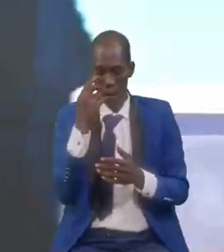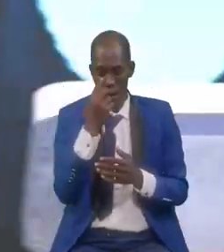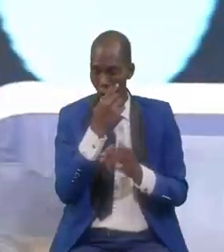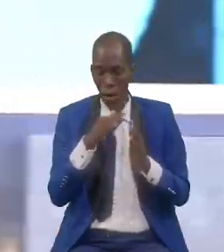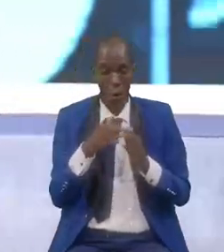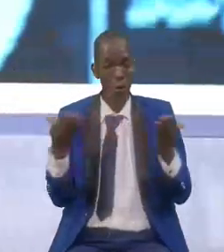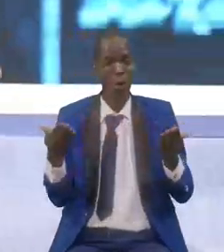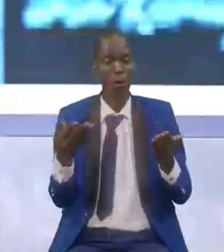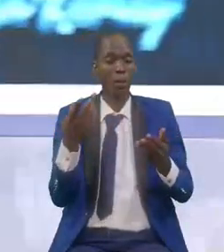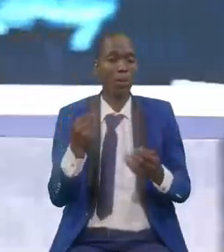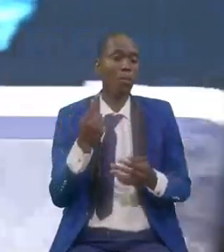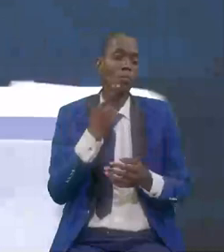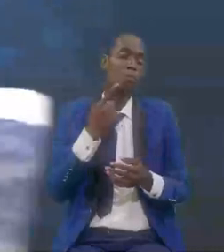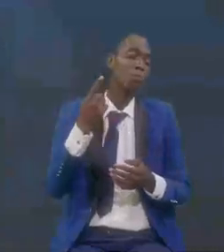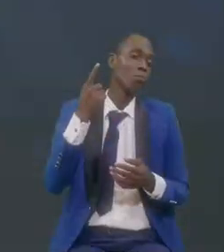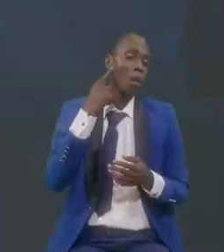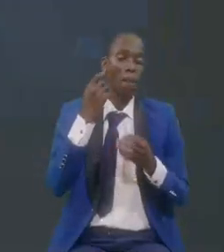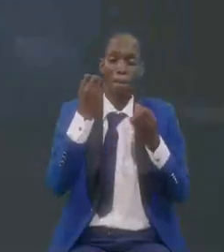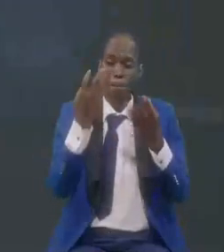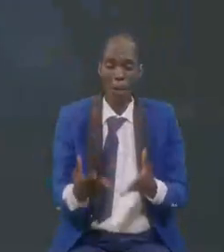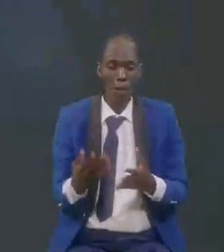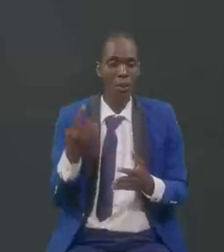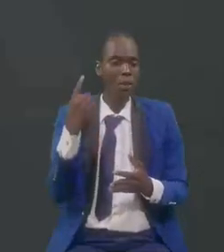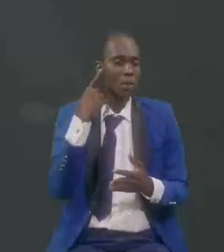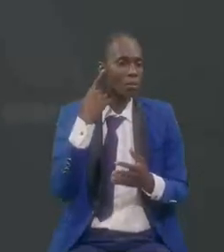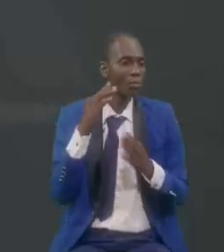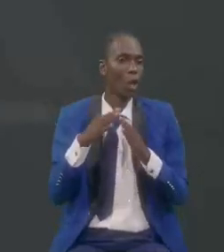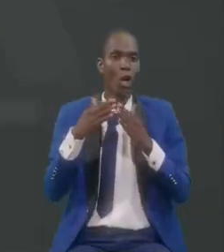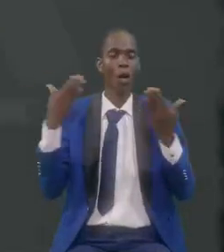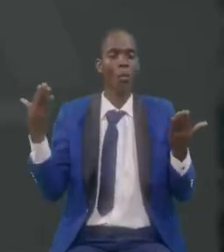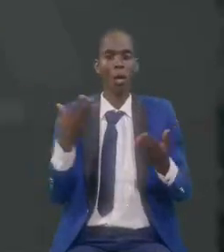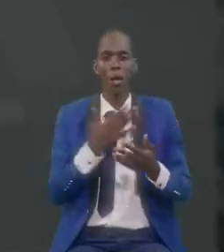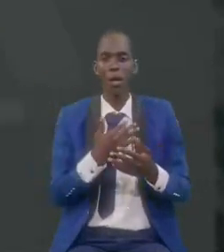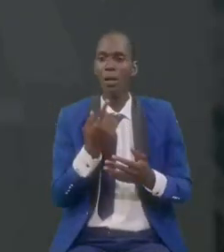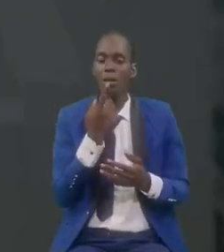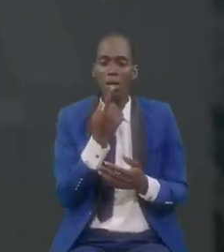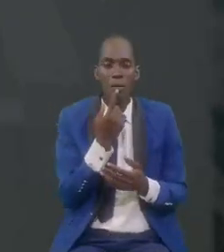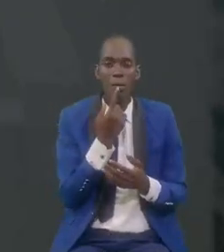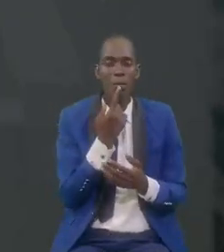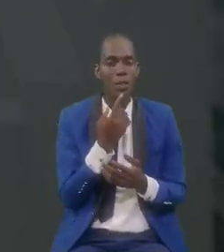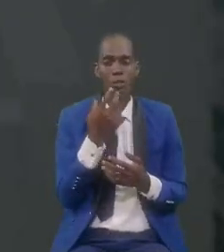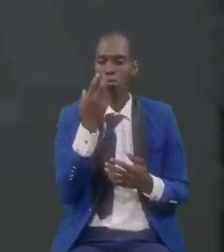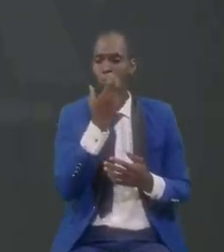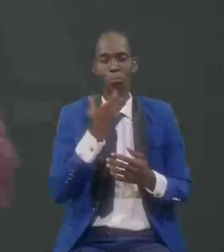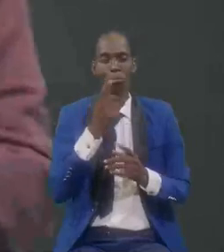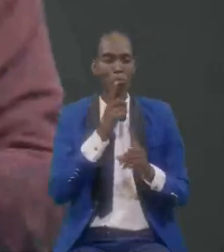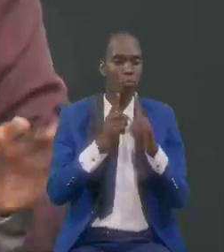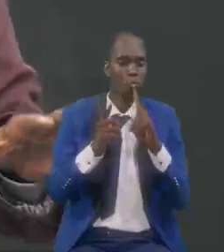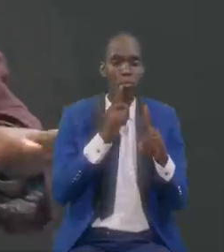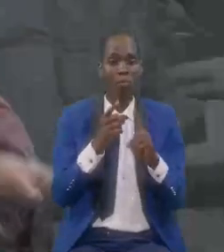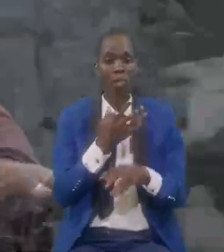vue. Les sourds et les muets ont reçu leur écoute et leur